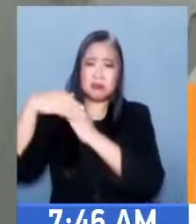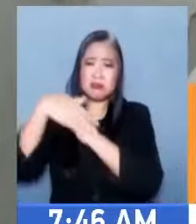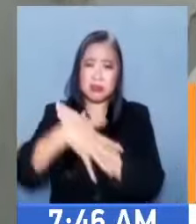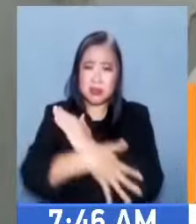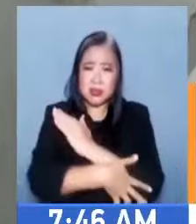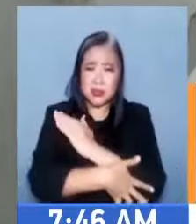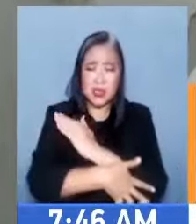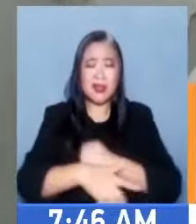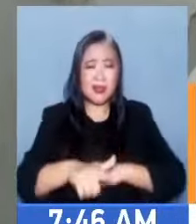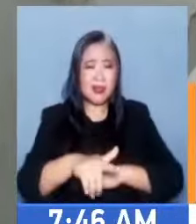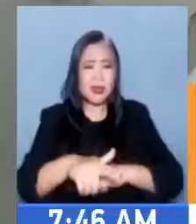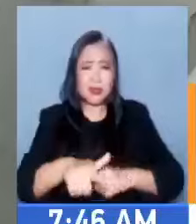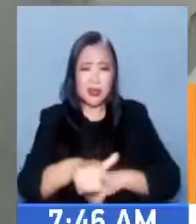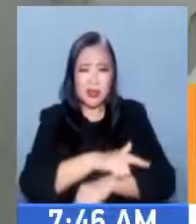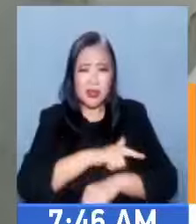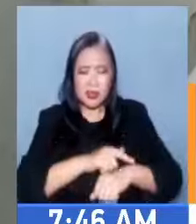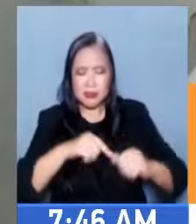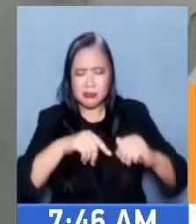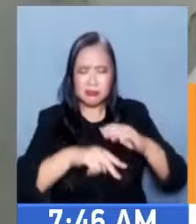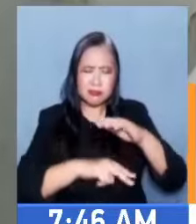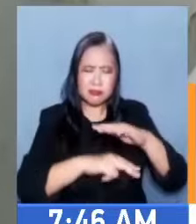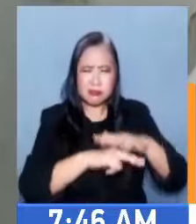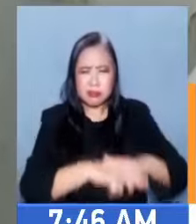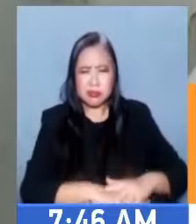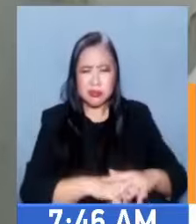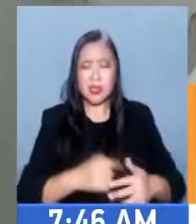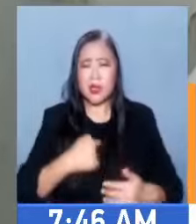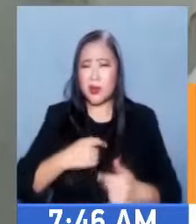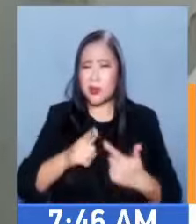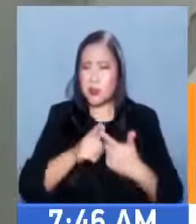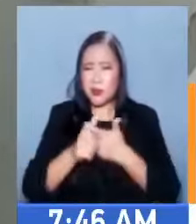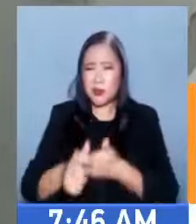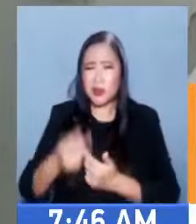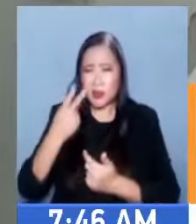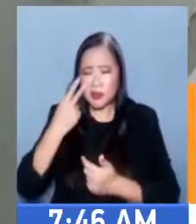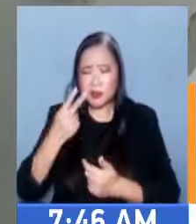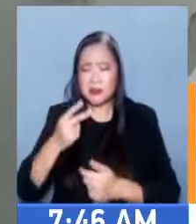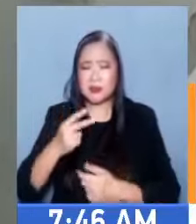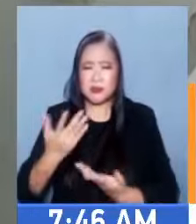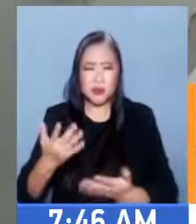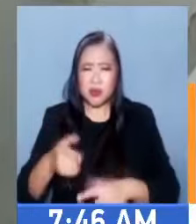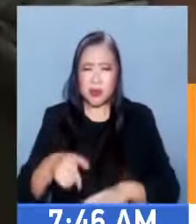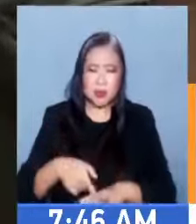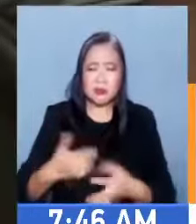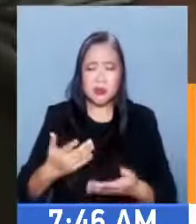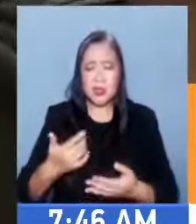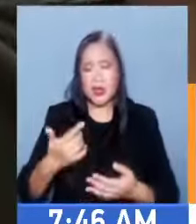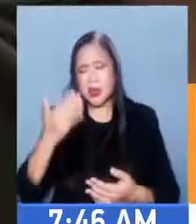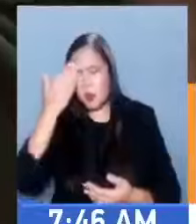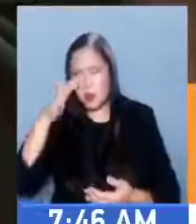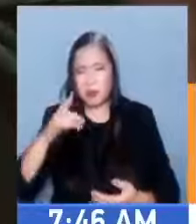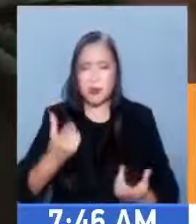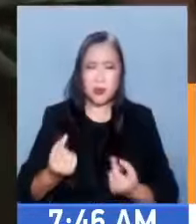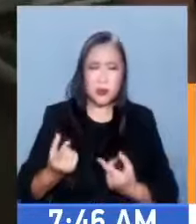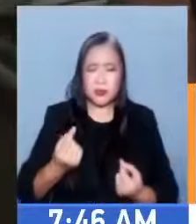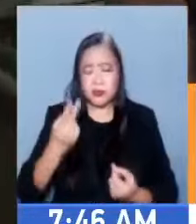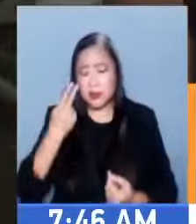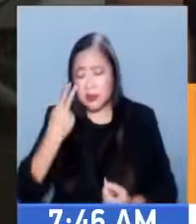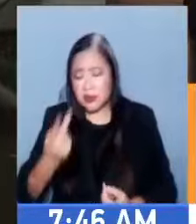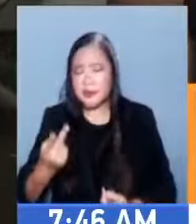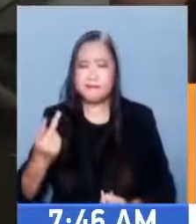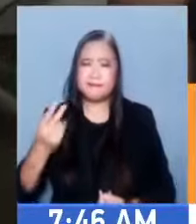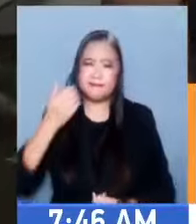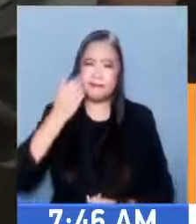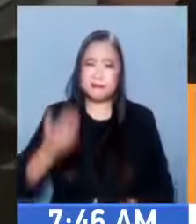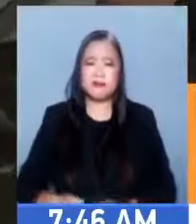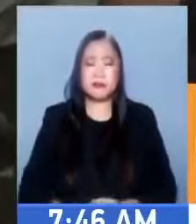puno ngayon takbo akong pababa nakapaa h ko na alam ang gagawin ko pagdati ko wala na hindi raw niya matanggap ang nangyari at